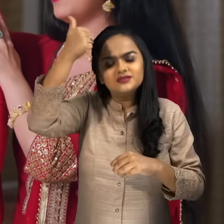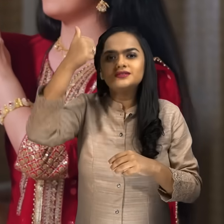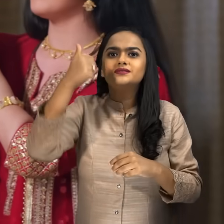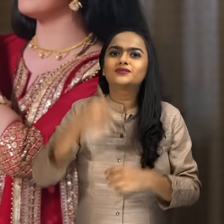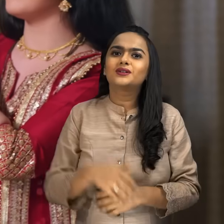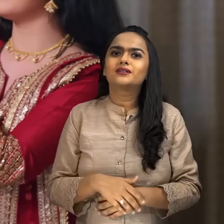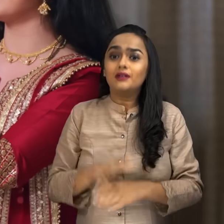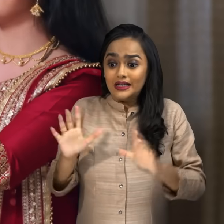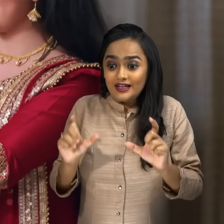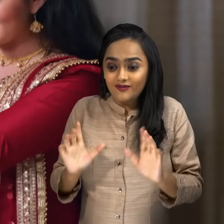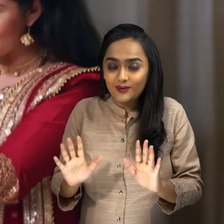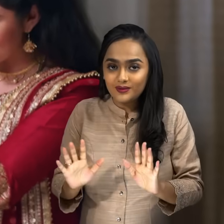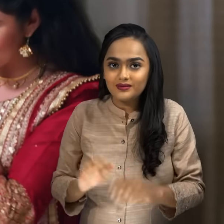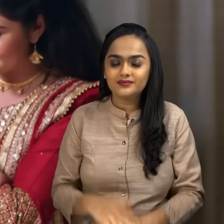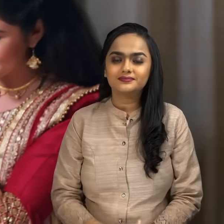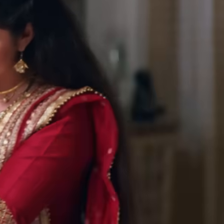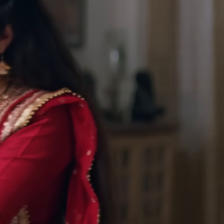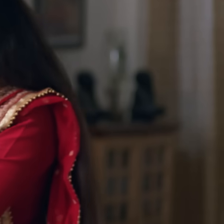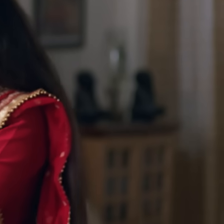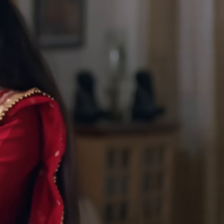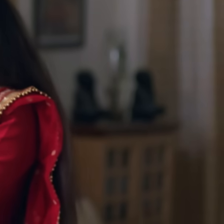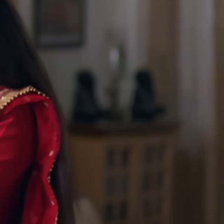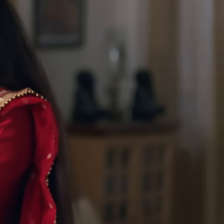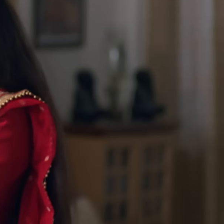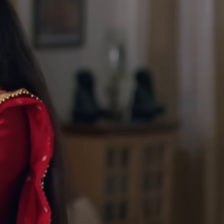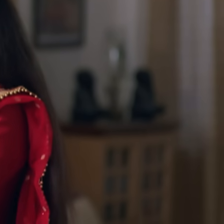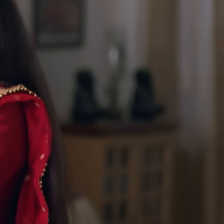जरूर मिले। आराम से।